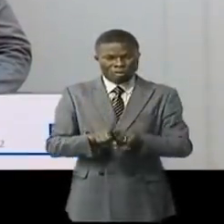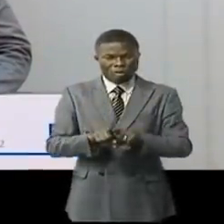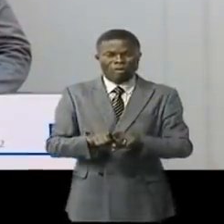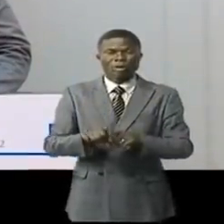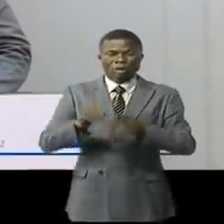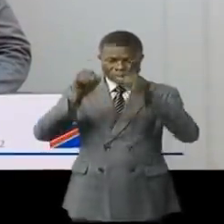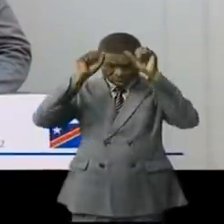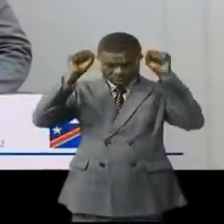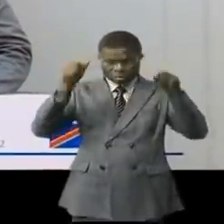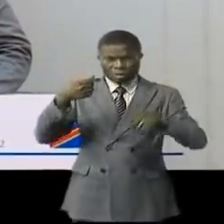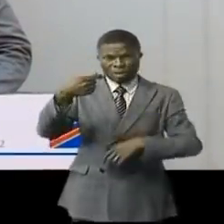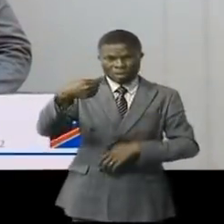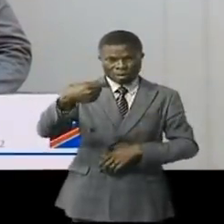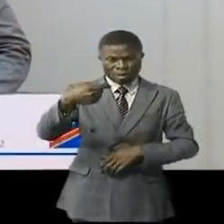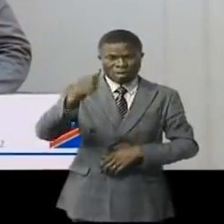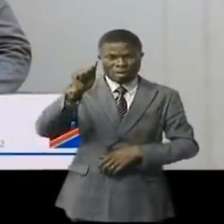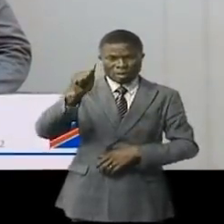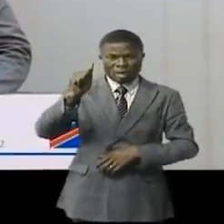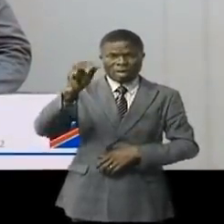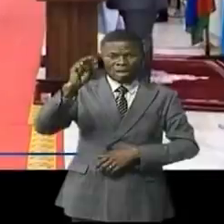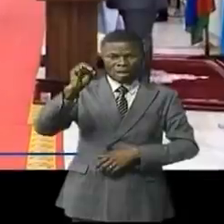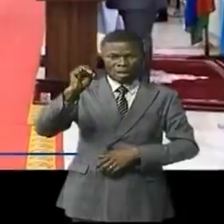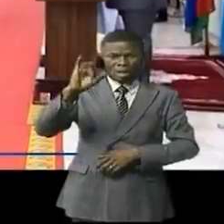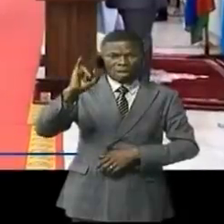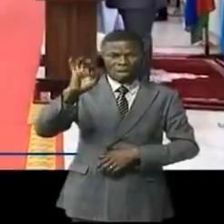président Adama s'est dit